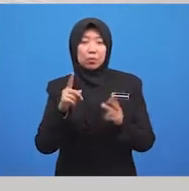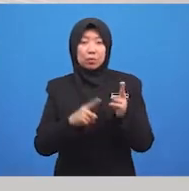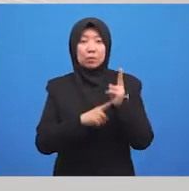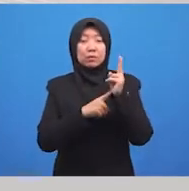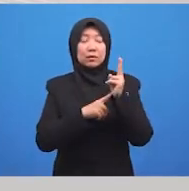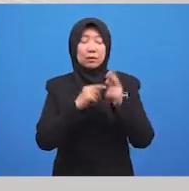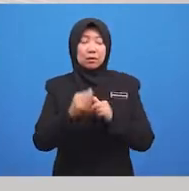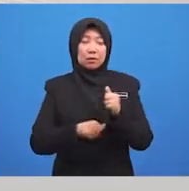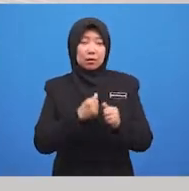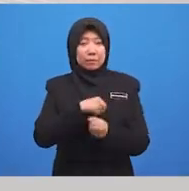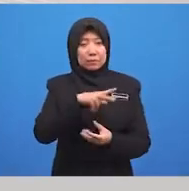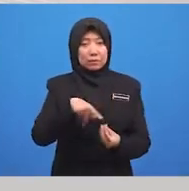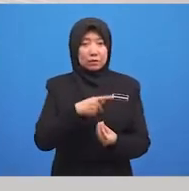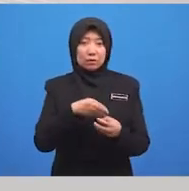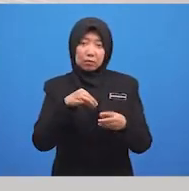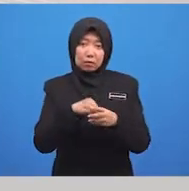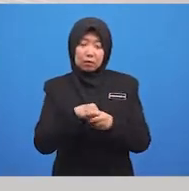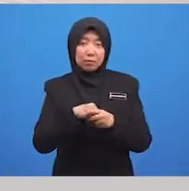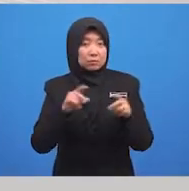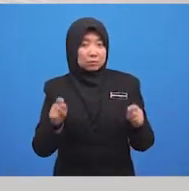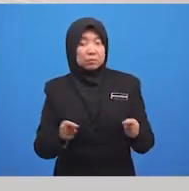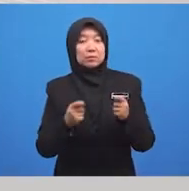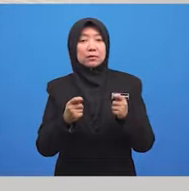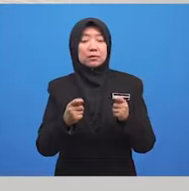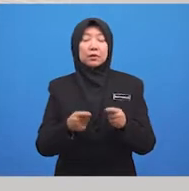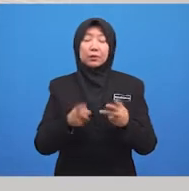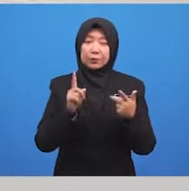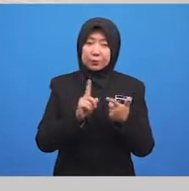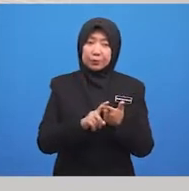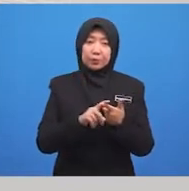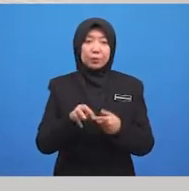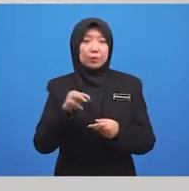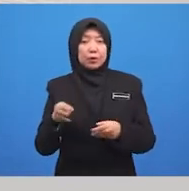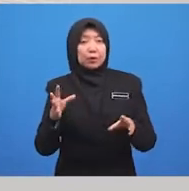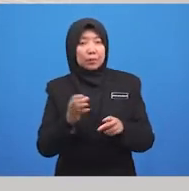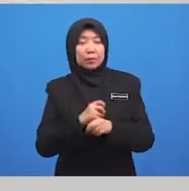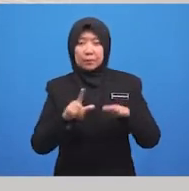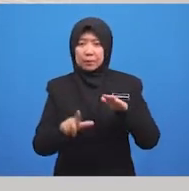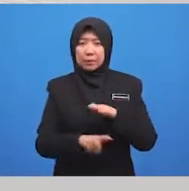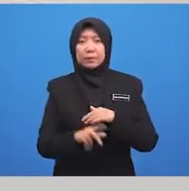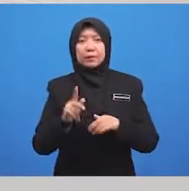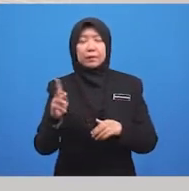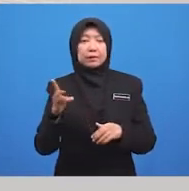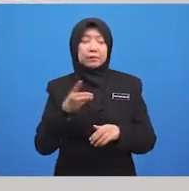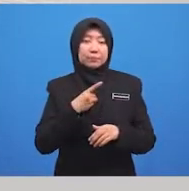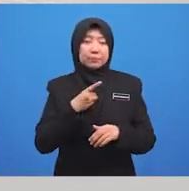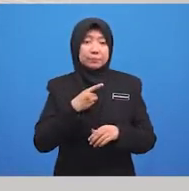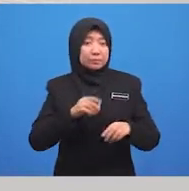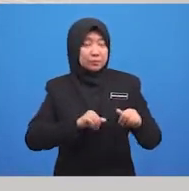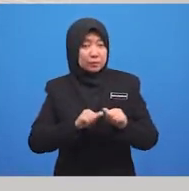mengutamakan alam sekitar dalam sesuatu tindakan. Yang kedua, murid dapat melibatkan diri secara